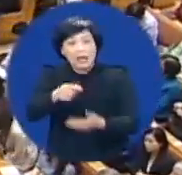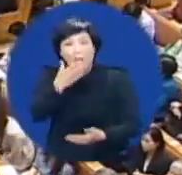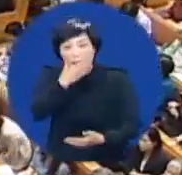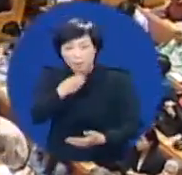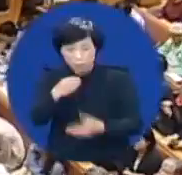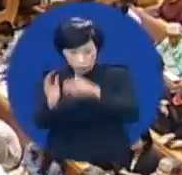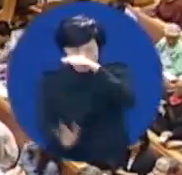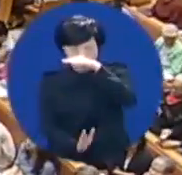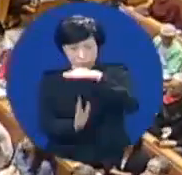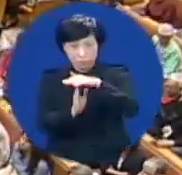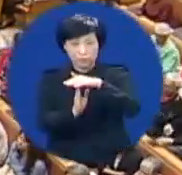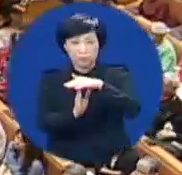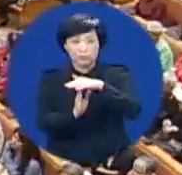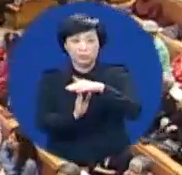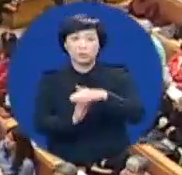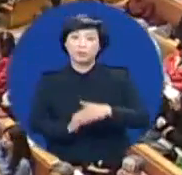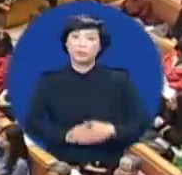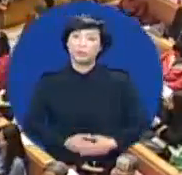거예요. 행복.